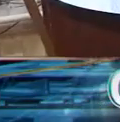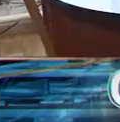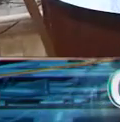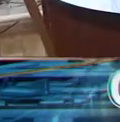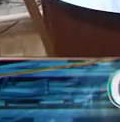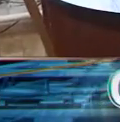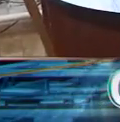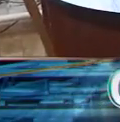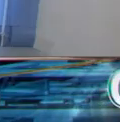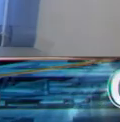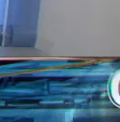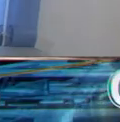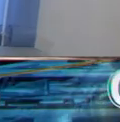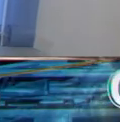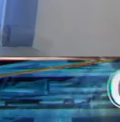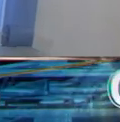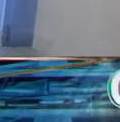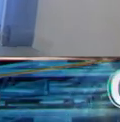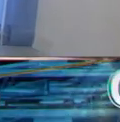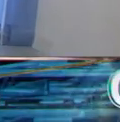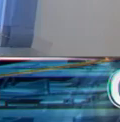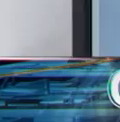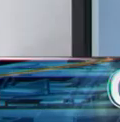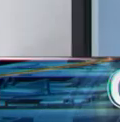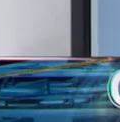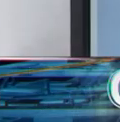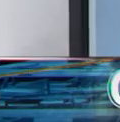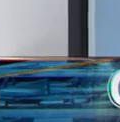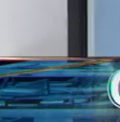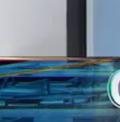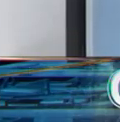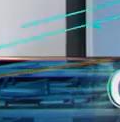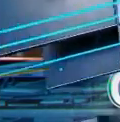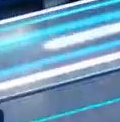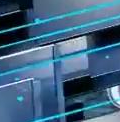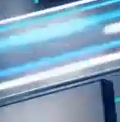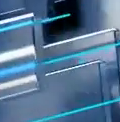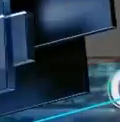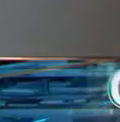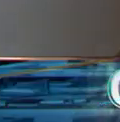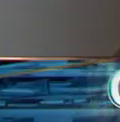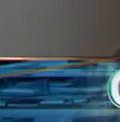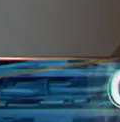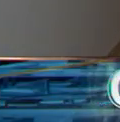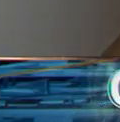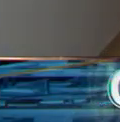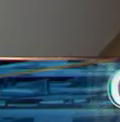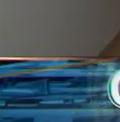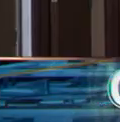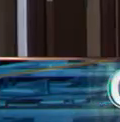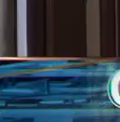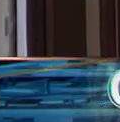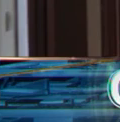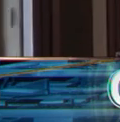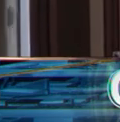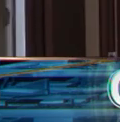42500. После окончания ЧП некоторые граждане должны будут вернуть полученное пособие. За свои слова и поступки